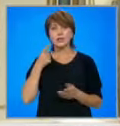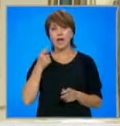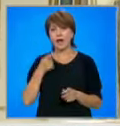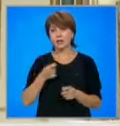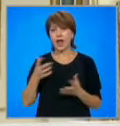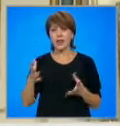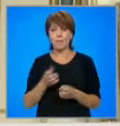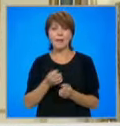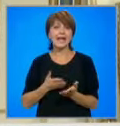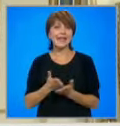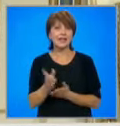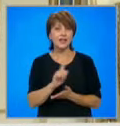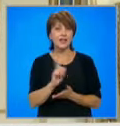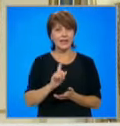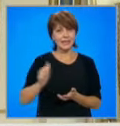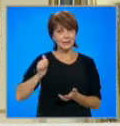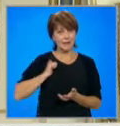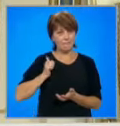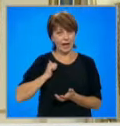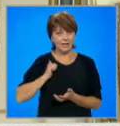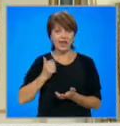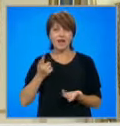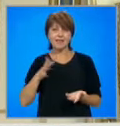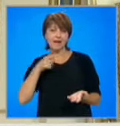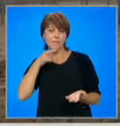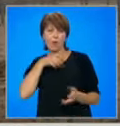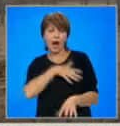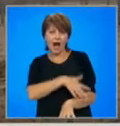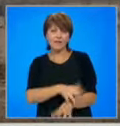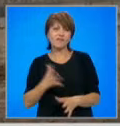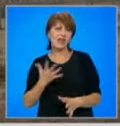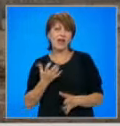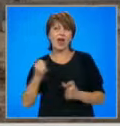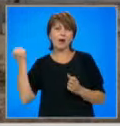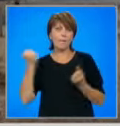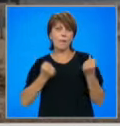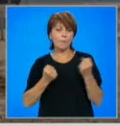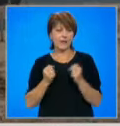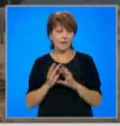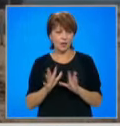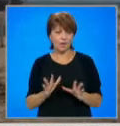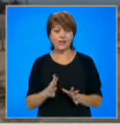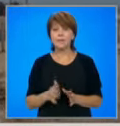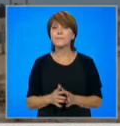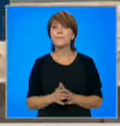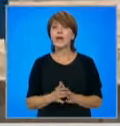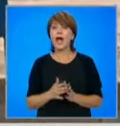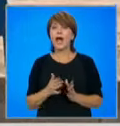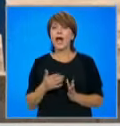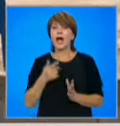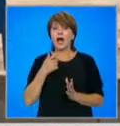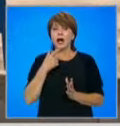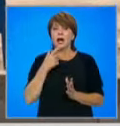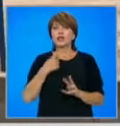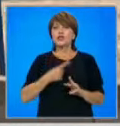да не го спази. Дали чрез геополитика или оръжие, дали по кървав начин или не. Върховният представител на Европейския съюз за външната политика и